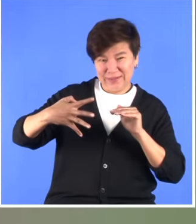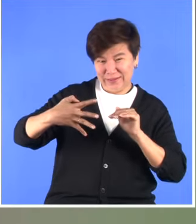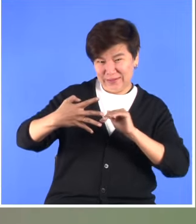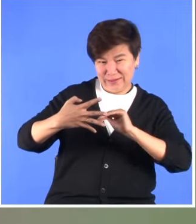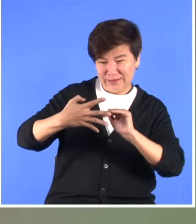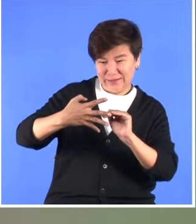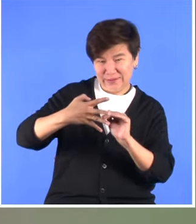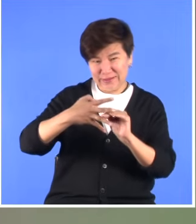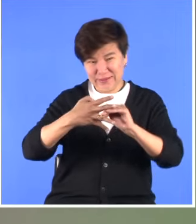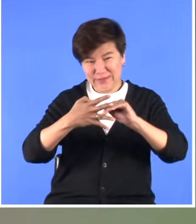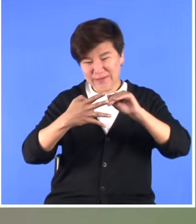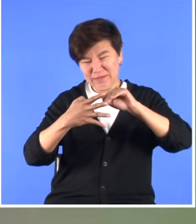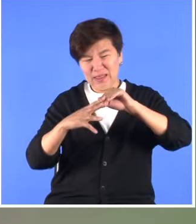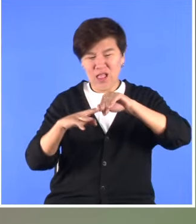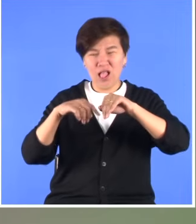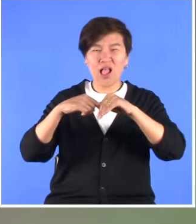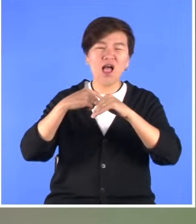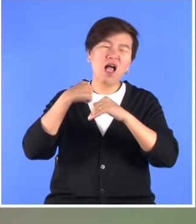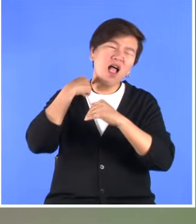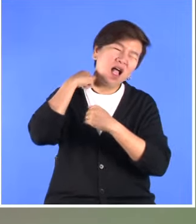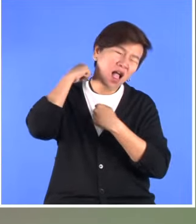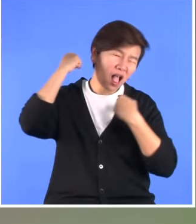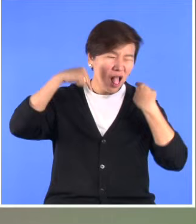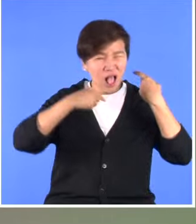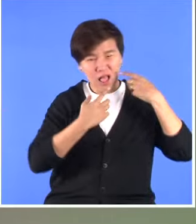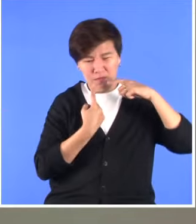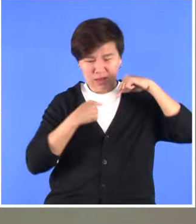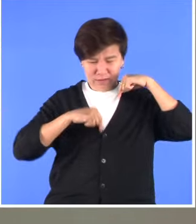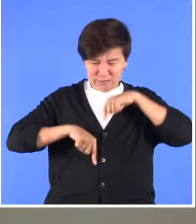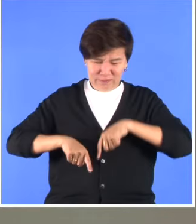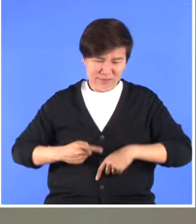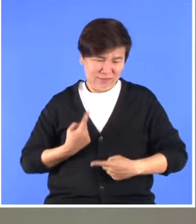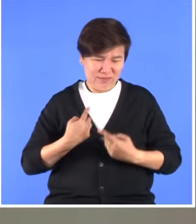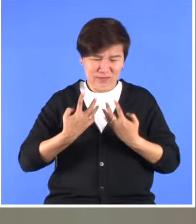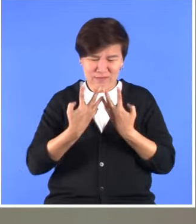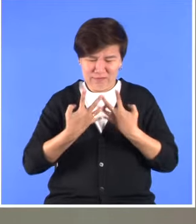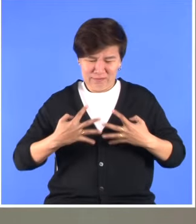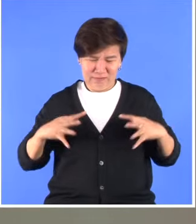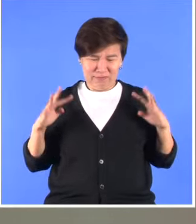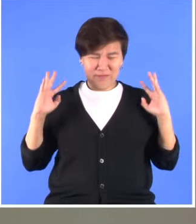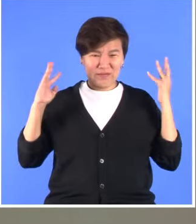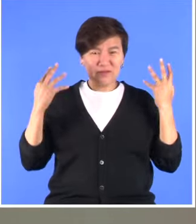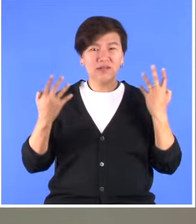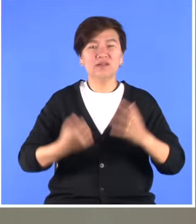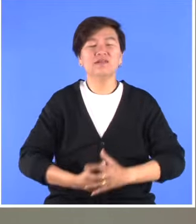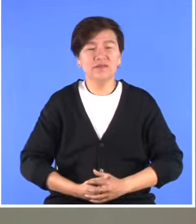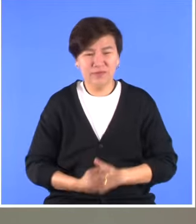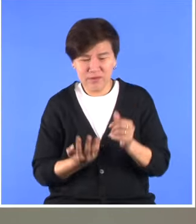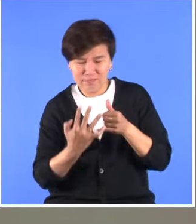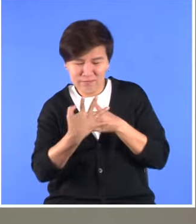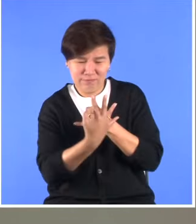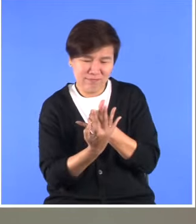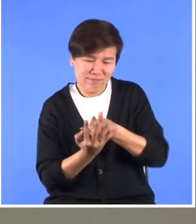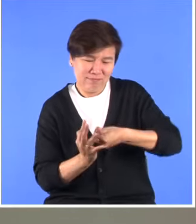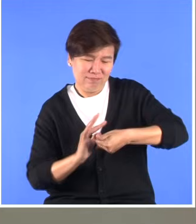ข่ายนะฮะตาข่ายเนี่ยพันตัวงูนะออกไม่ได้เลยนี่นะฮะนี่นะฮะโดยเฉพาะที่บริเวณคอ